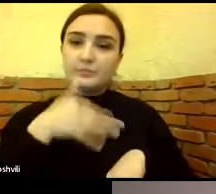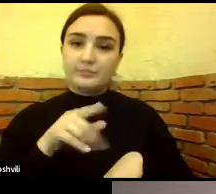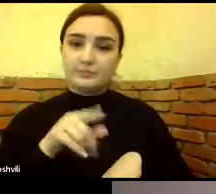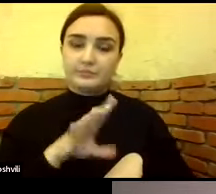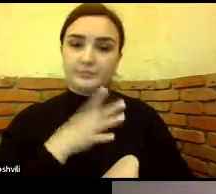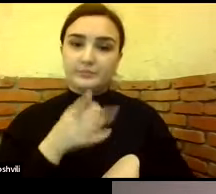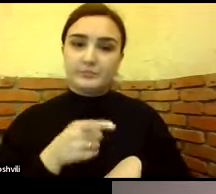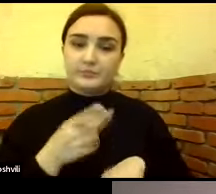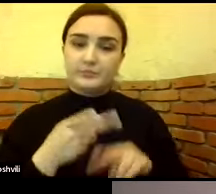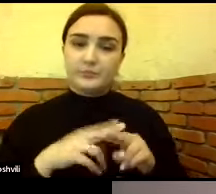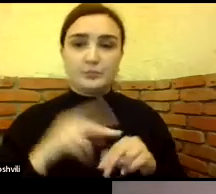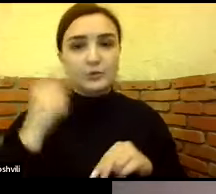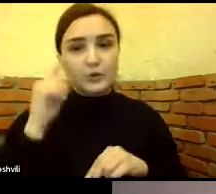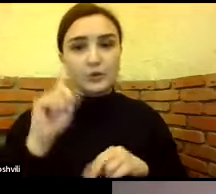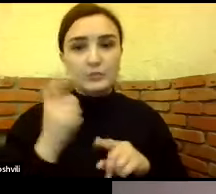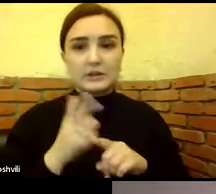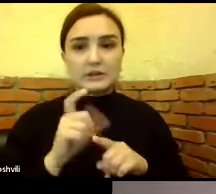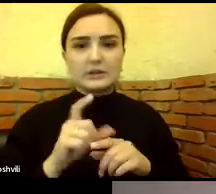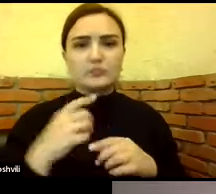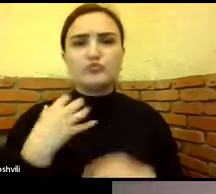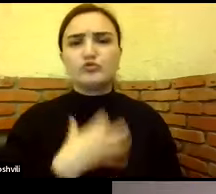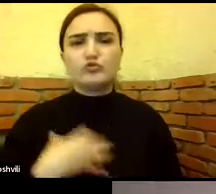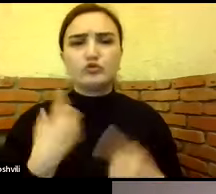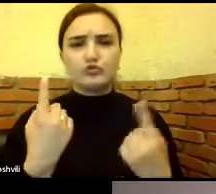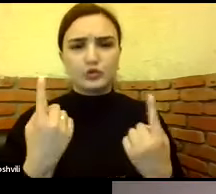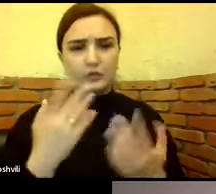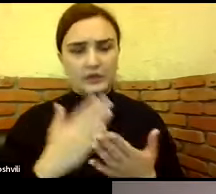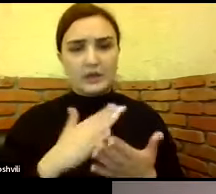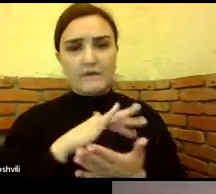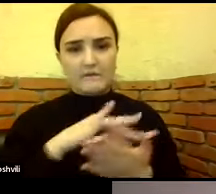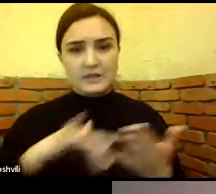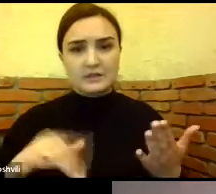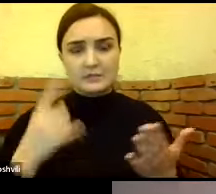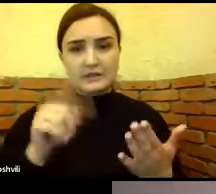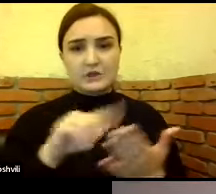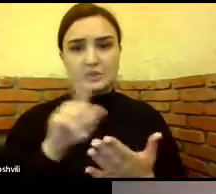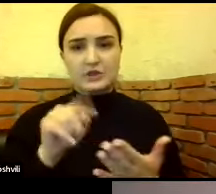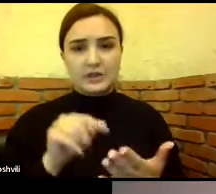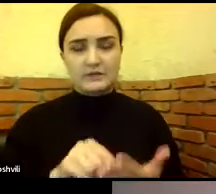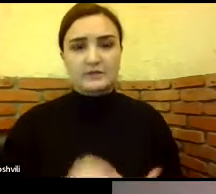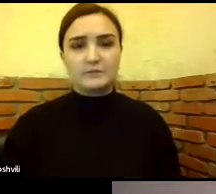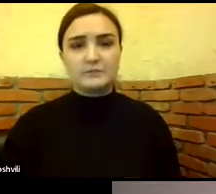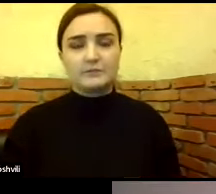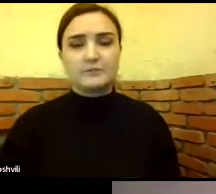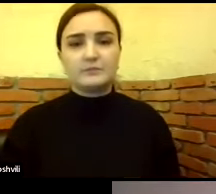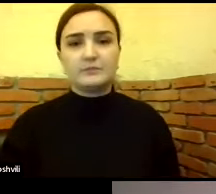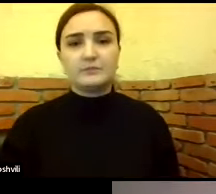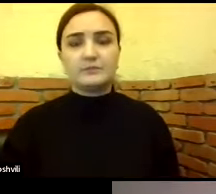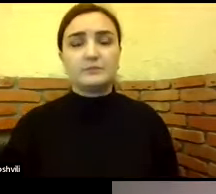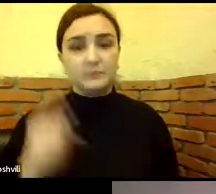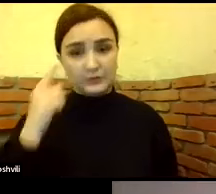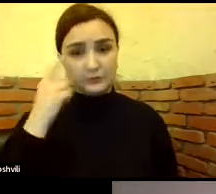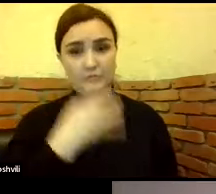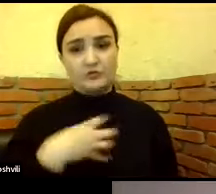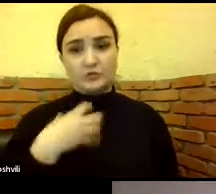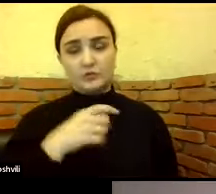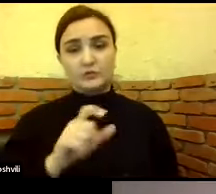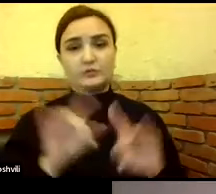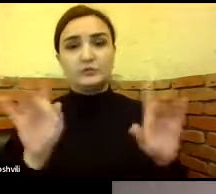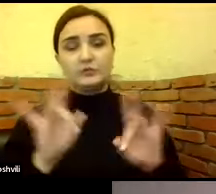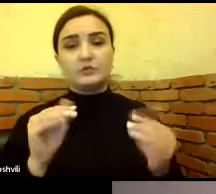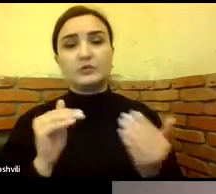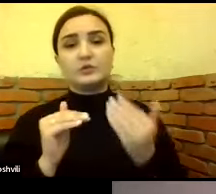ძალიან მნიშვნელოვანი არის, ბოდიში კიდე გავაგრძელებ ერთ რაღაც თქმა მინდა. მგონია, რომ ძალიან მნიშვნელოვანი არის ამაზე ლაპარაკი, იმიტომ რომ რაც